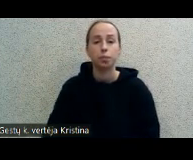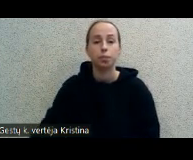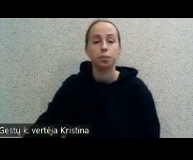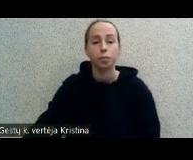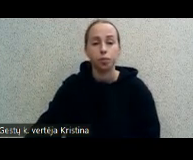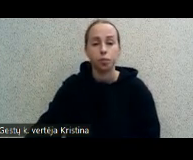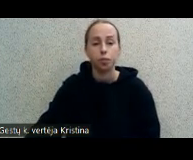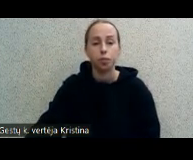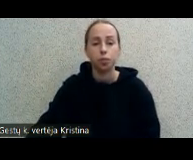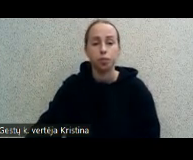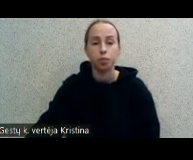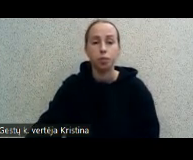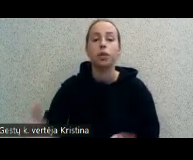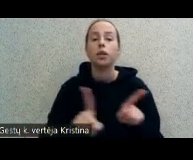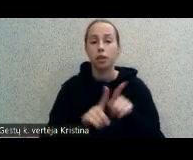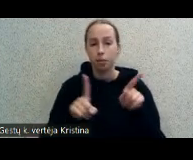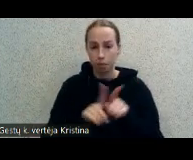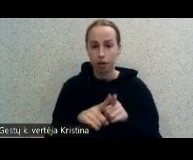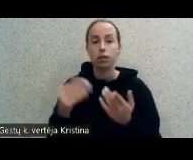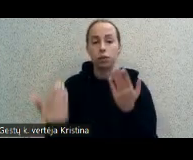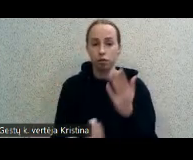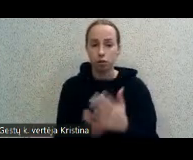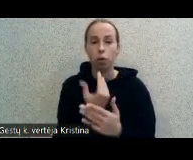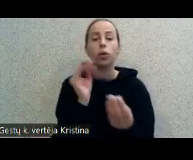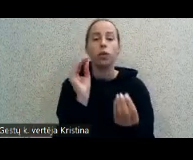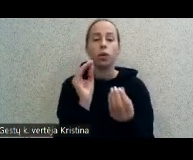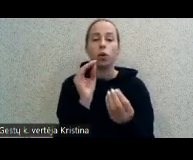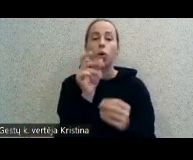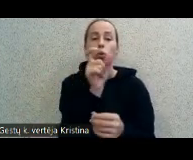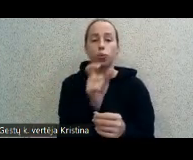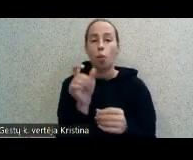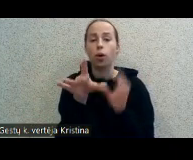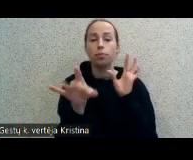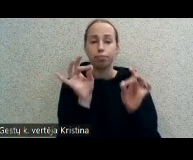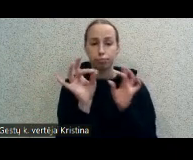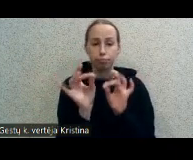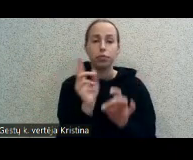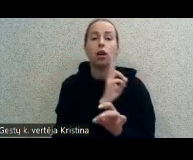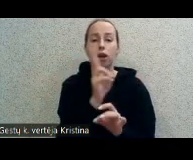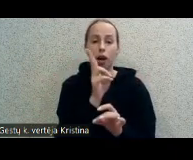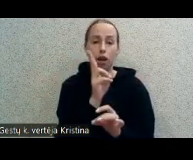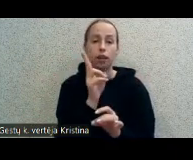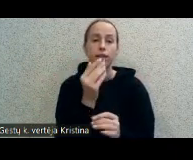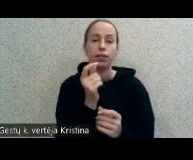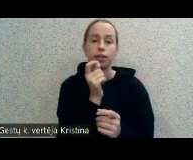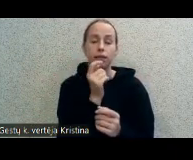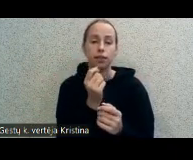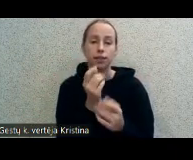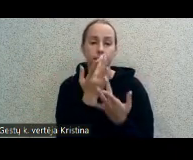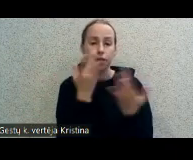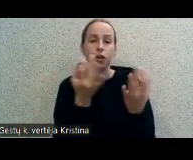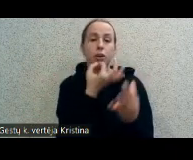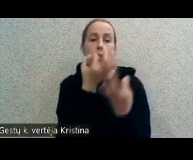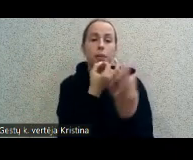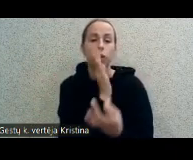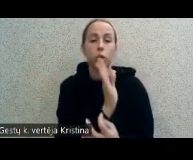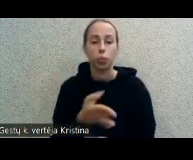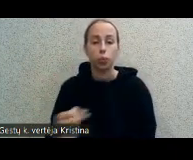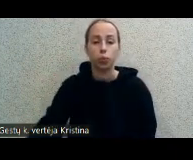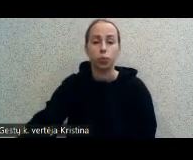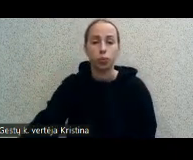Ir parinksime žmonės, kurie perteiks jūsų idėjas, kai jūs sugrįšite. Taigi